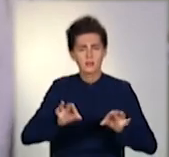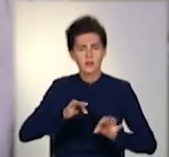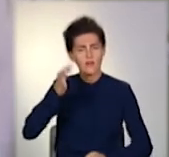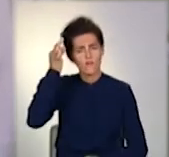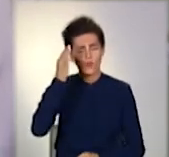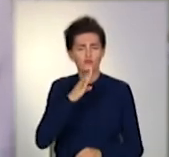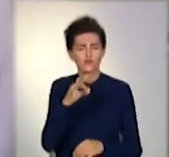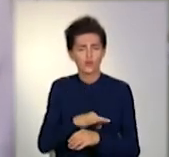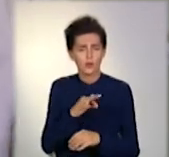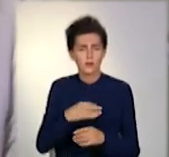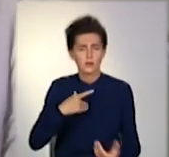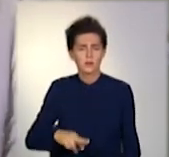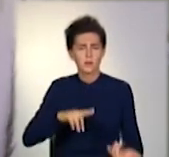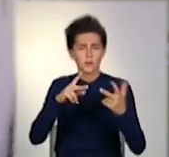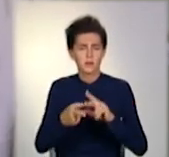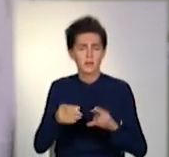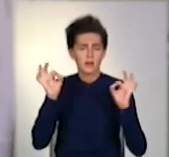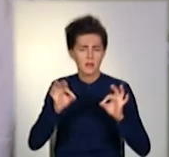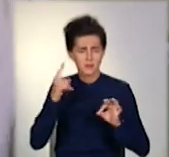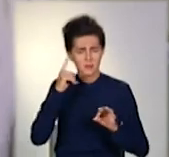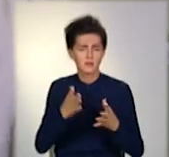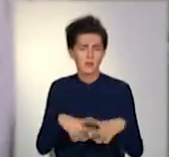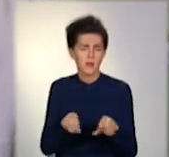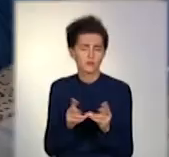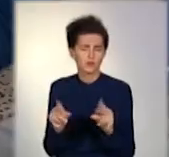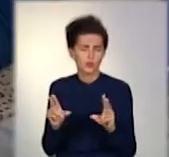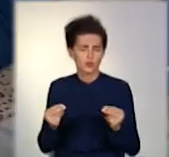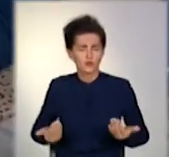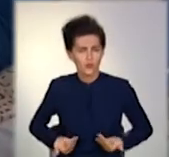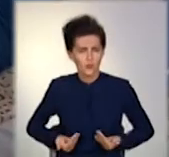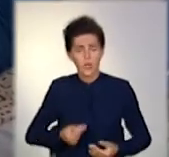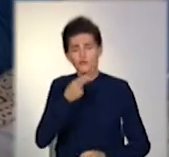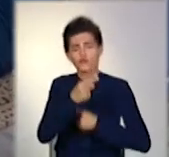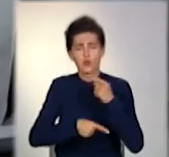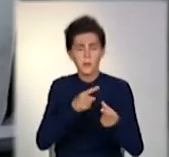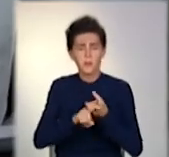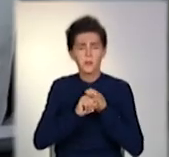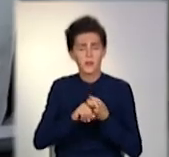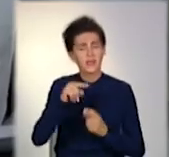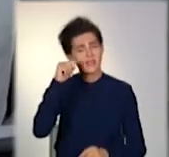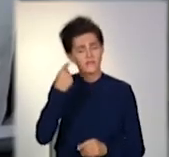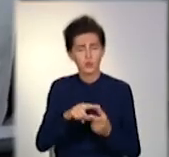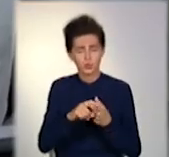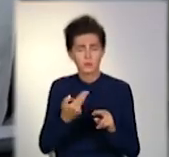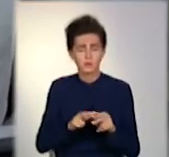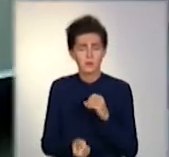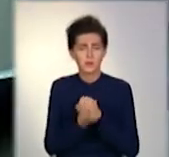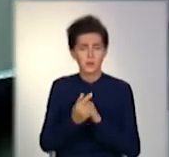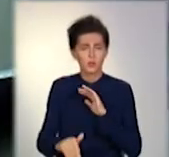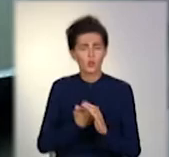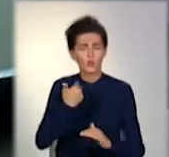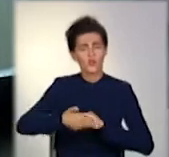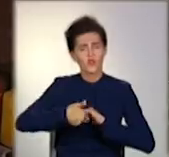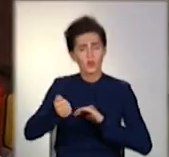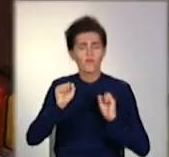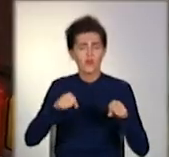жени. Тому ми поміняли краску для волос, і сім'я живе дуже щасливо. Через пандемію коронавірусу з'явилися нові виклики.